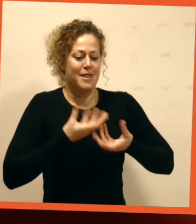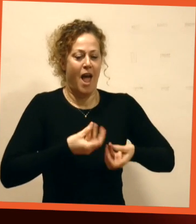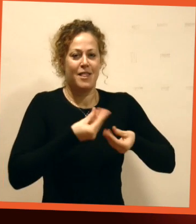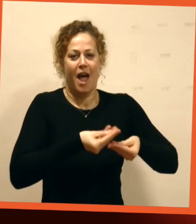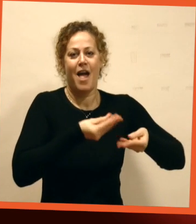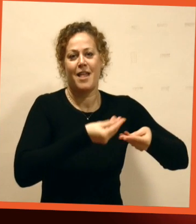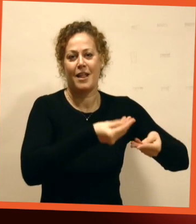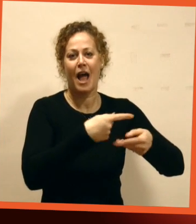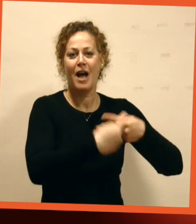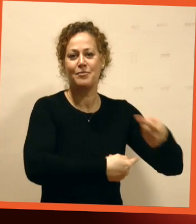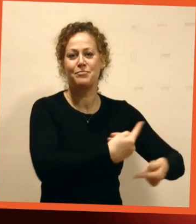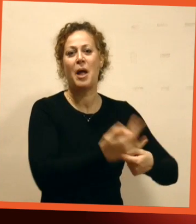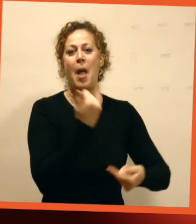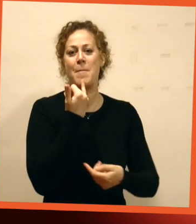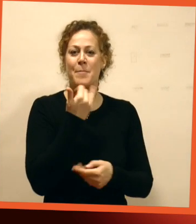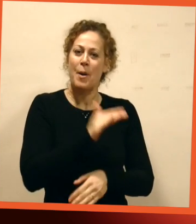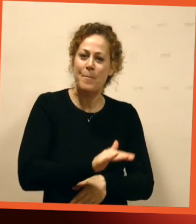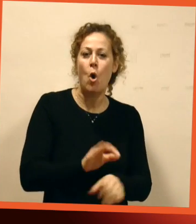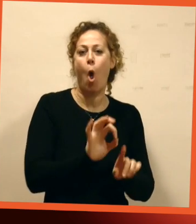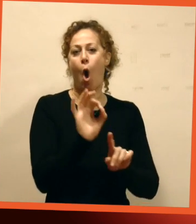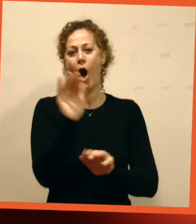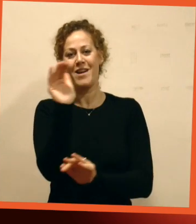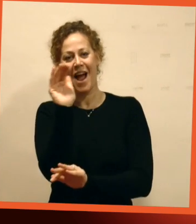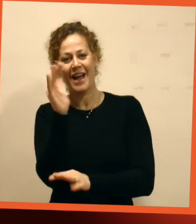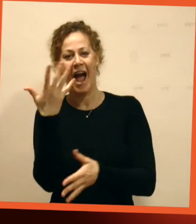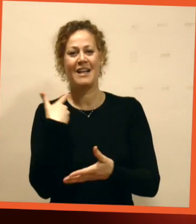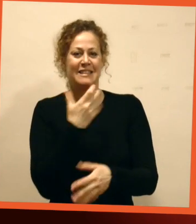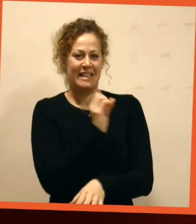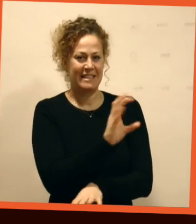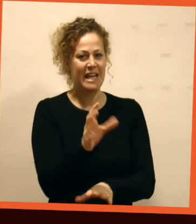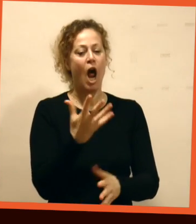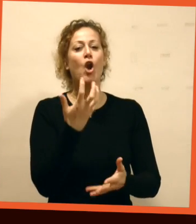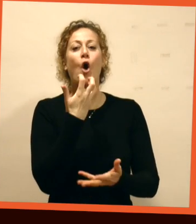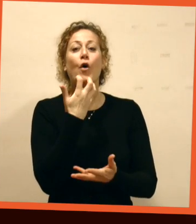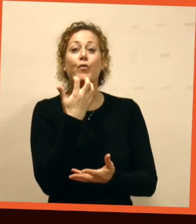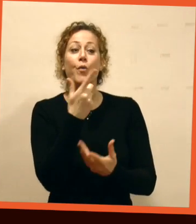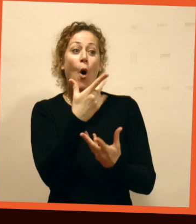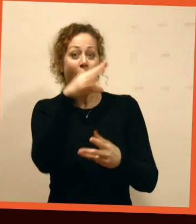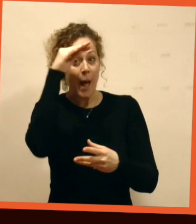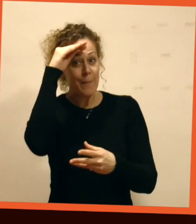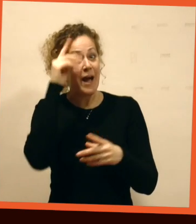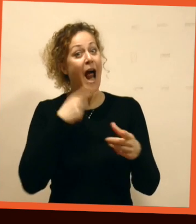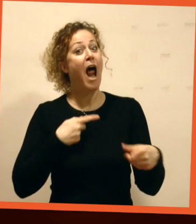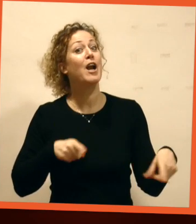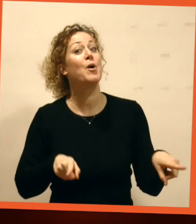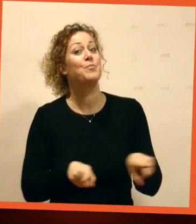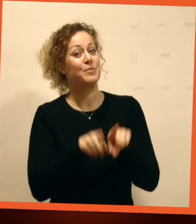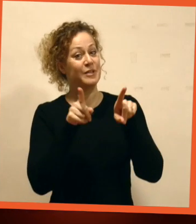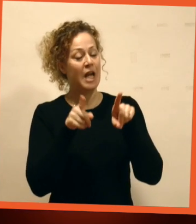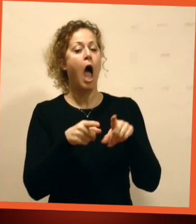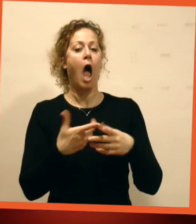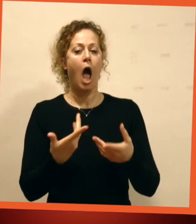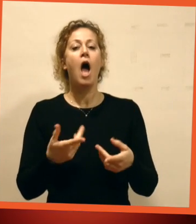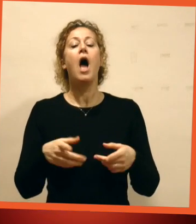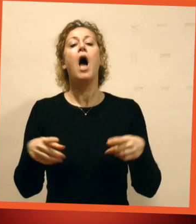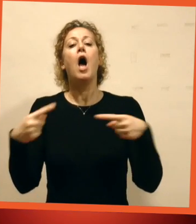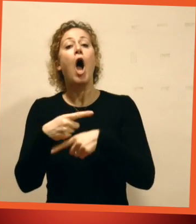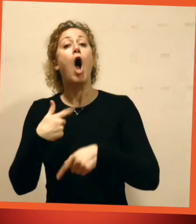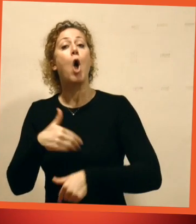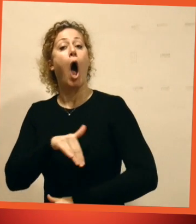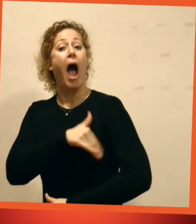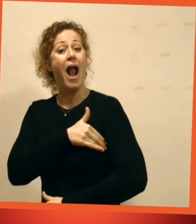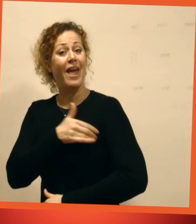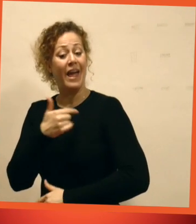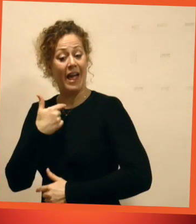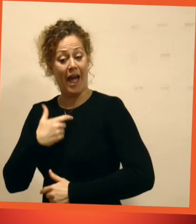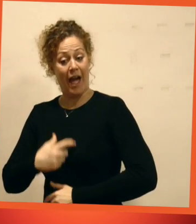tramandare a persone più piccole, a bambini o a ragazzi che vogliono imparare le stesse cose. E come allievo ovviamente mi piace